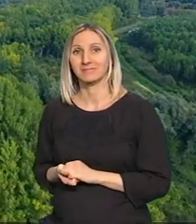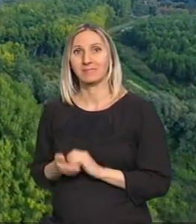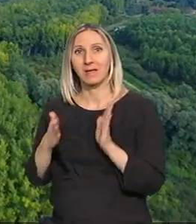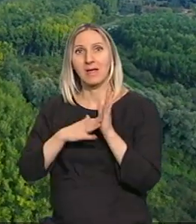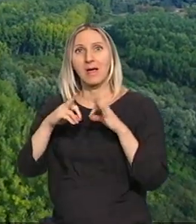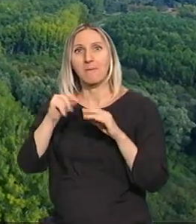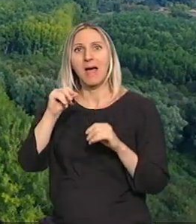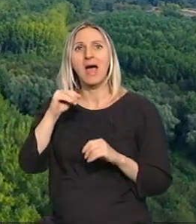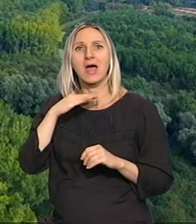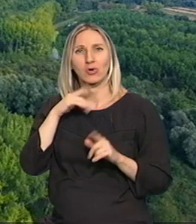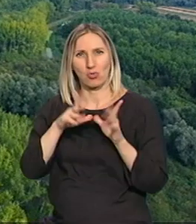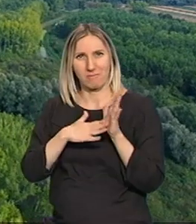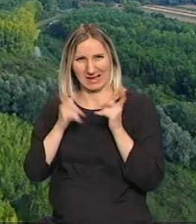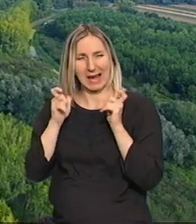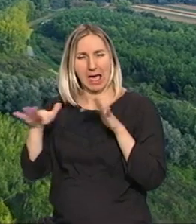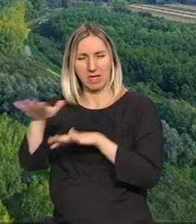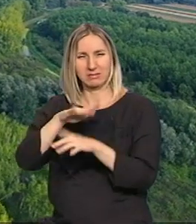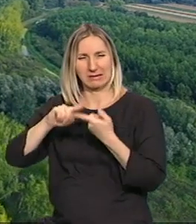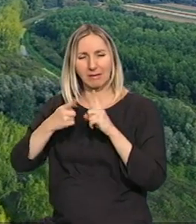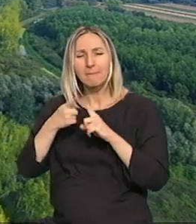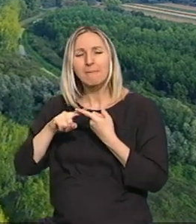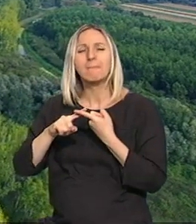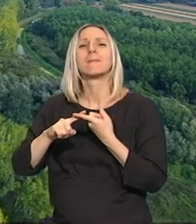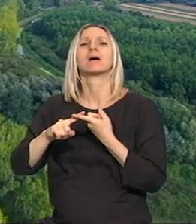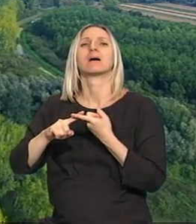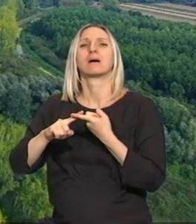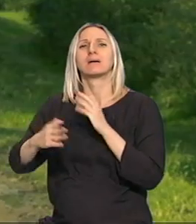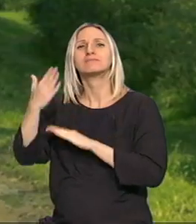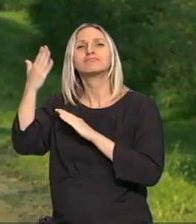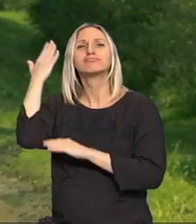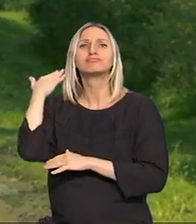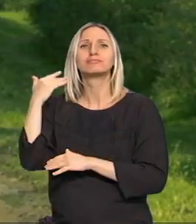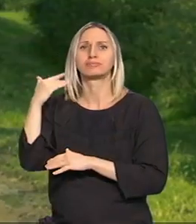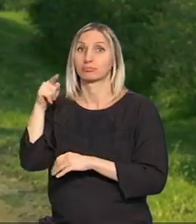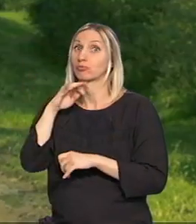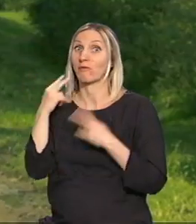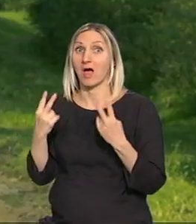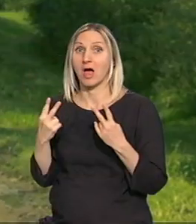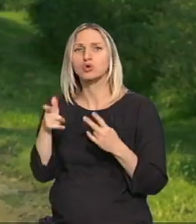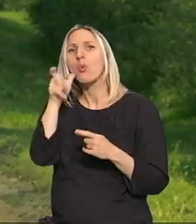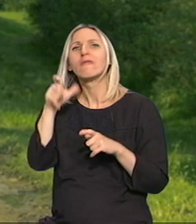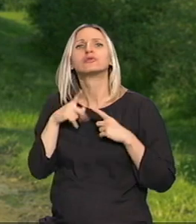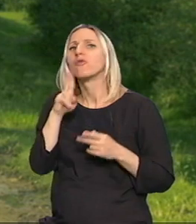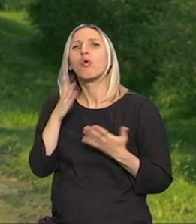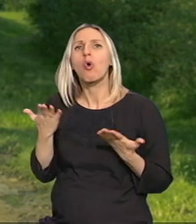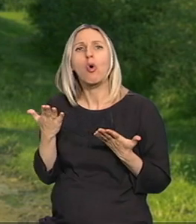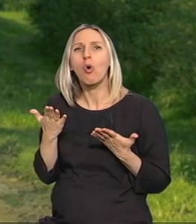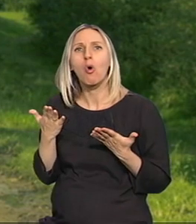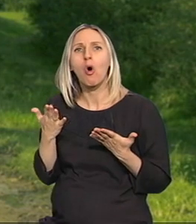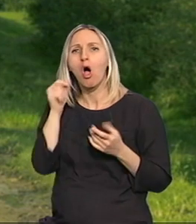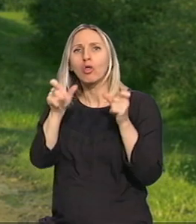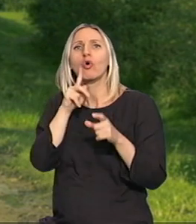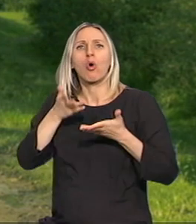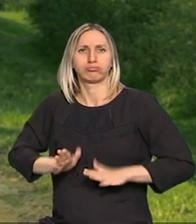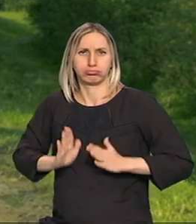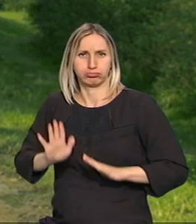Margum je bilo značajno rimsko utvrđenje. Tu su uglavnom živeli domoroci, ali